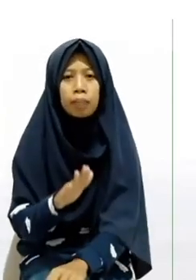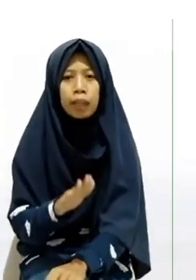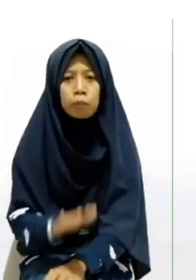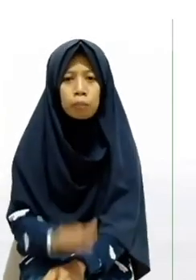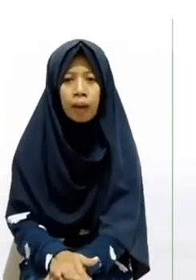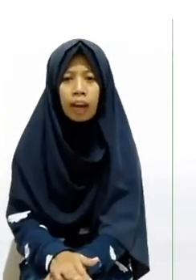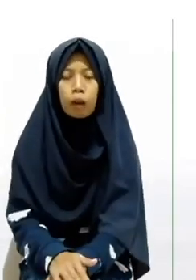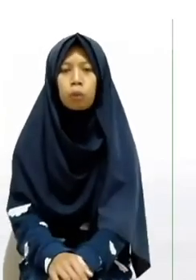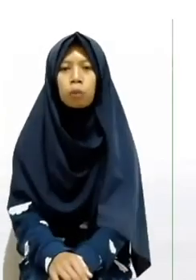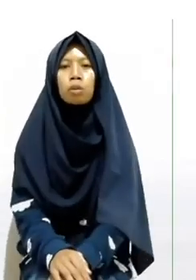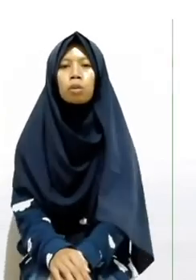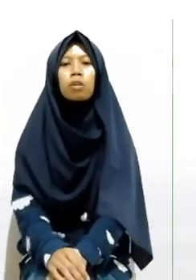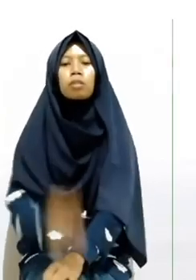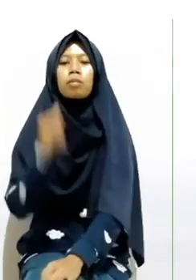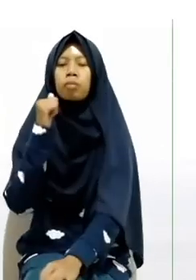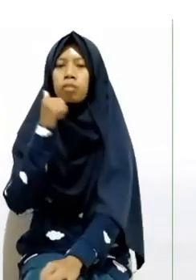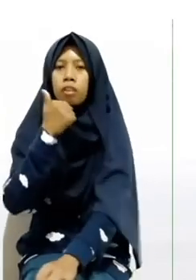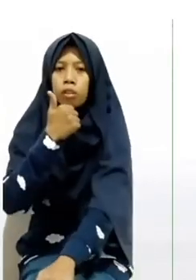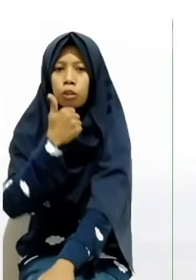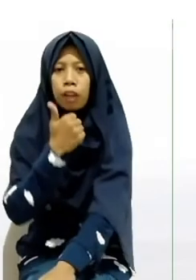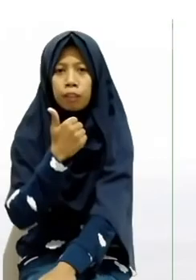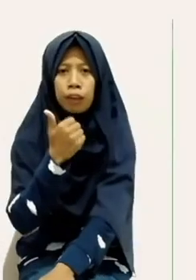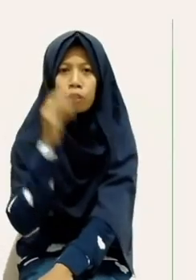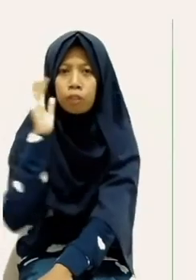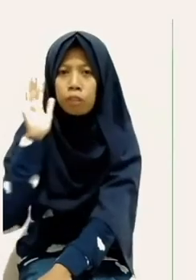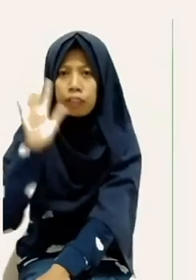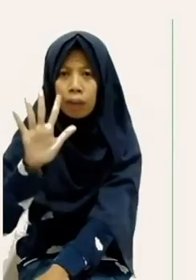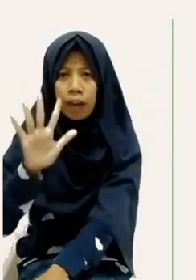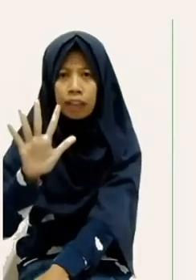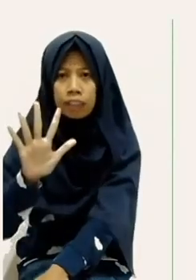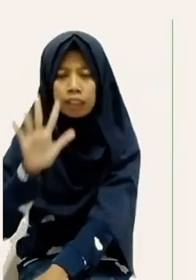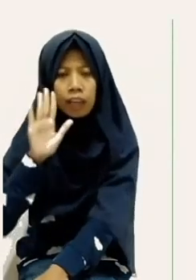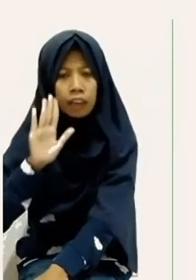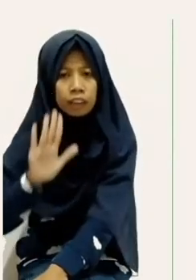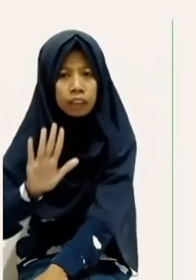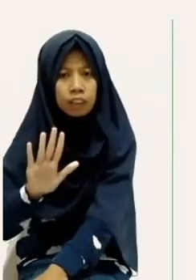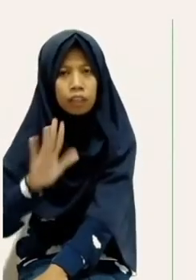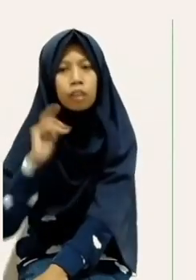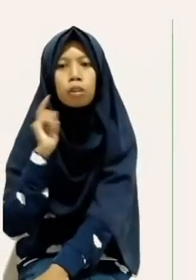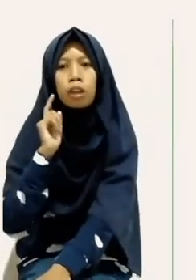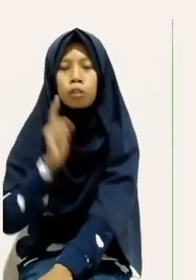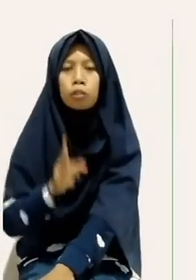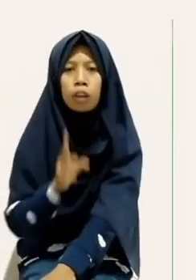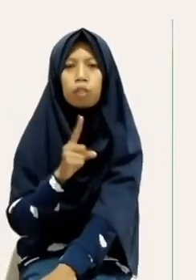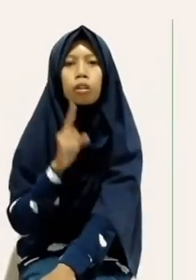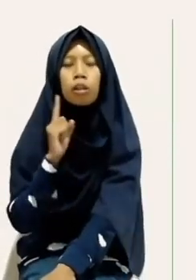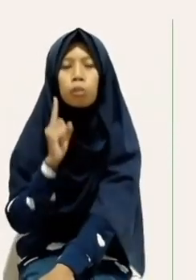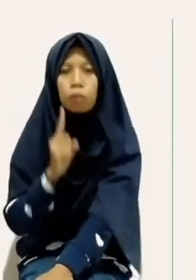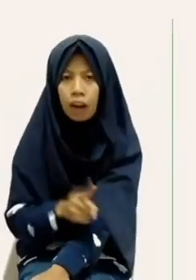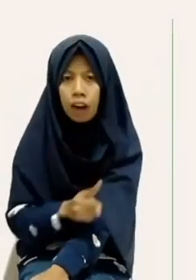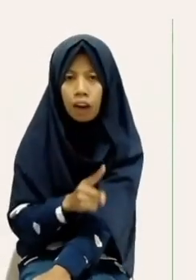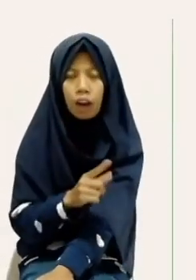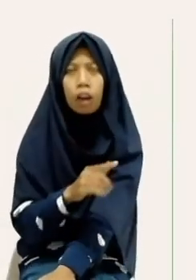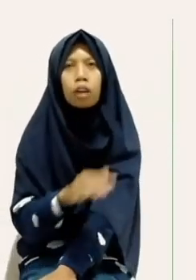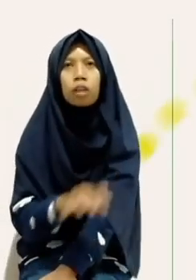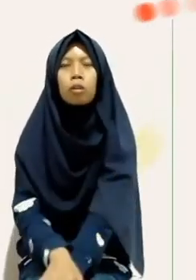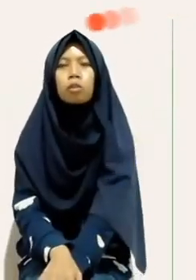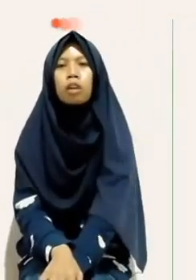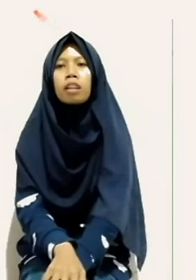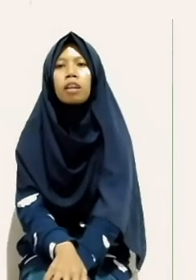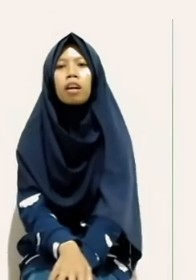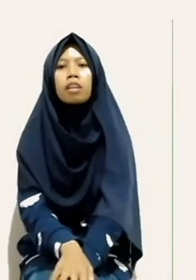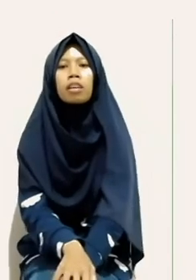sampai lupa untuk shalat fardhu lima kali sehari salat sunnah shalat dhuha